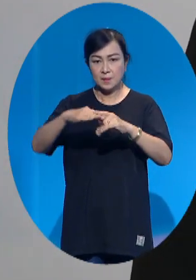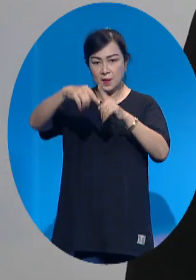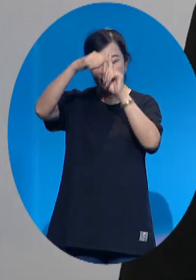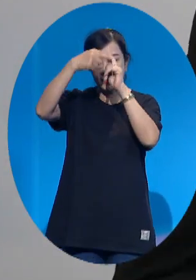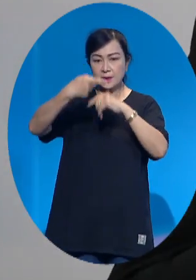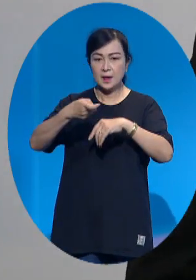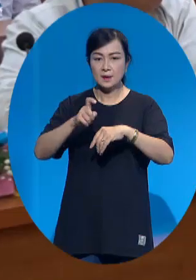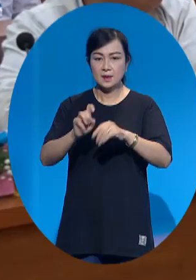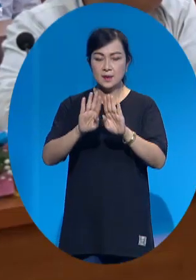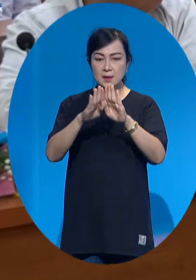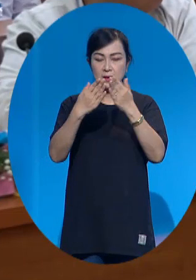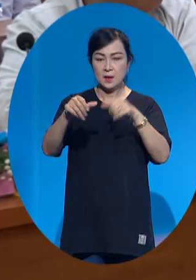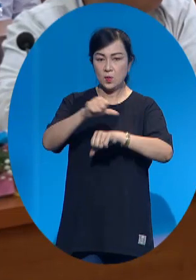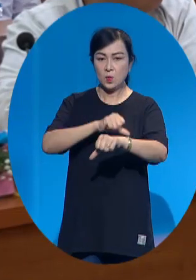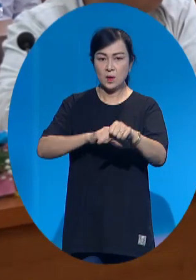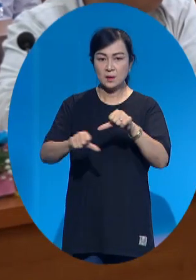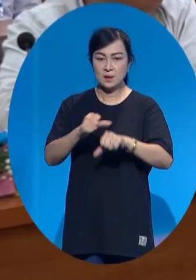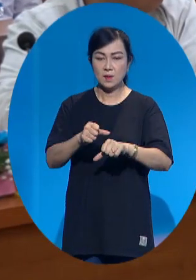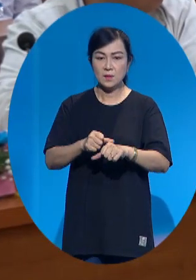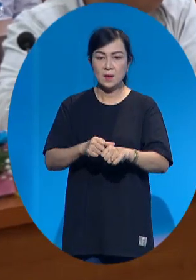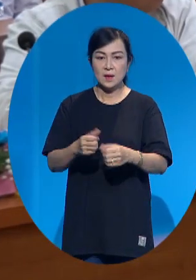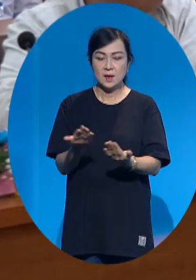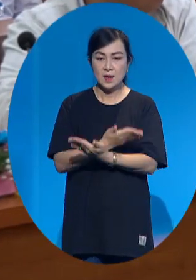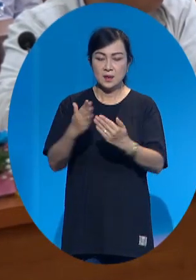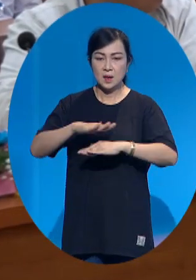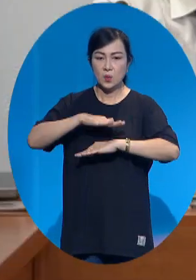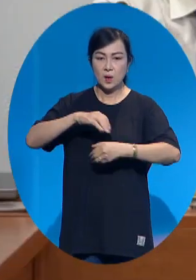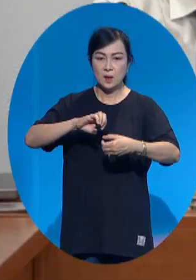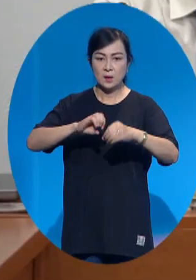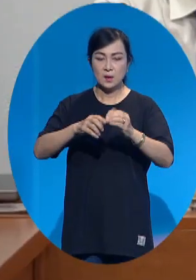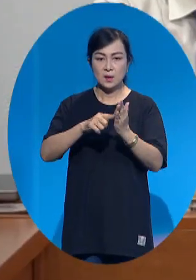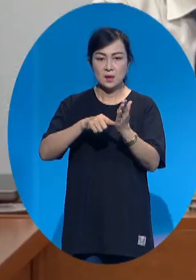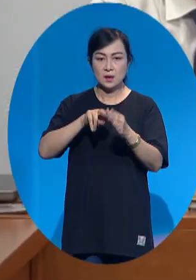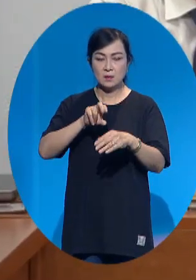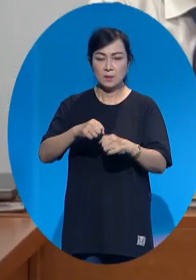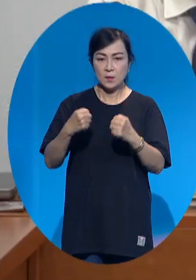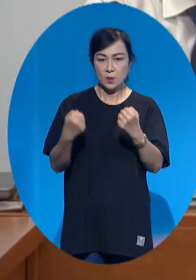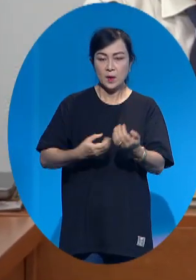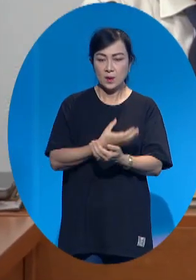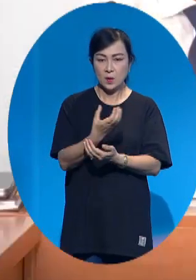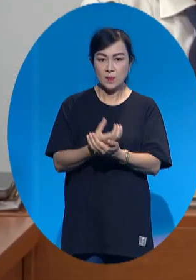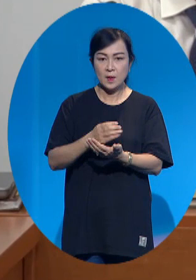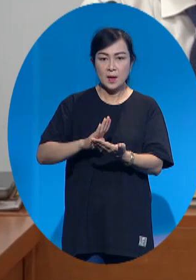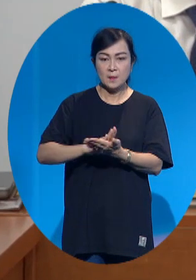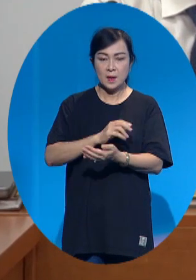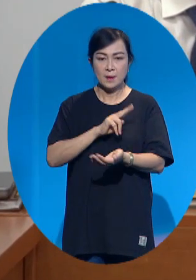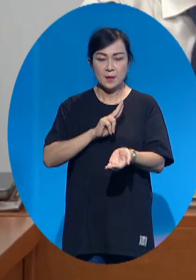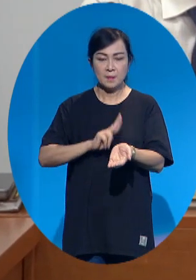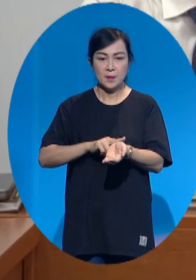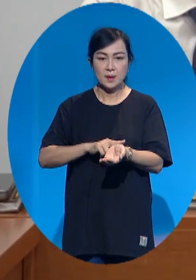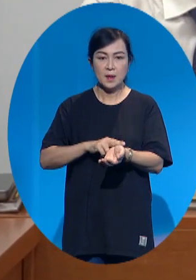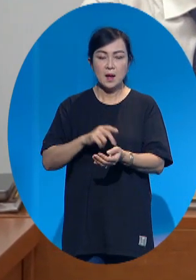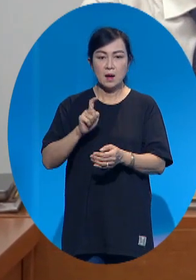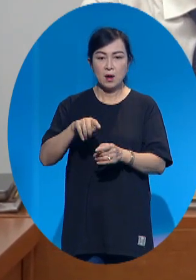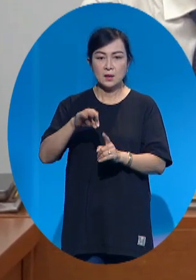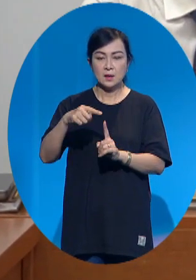dân Gia định, triển khai các hoạt động thiết thực, góp phần cải thiện hiệu quả điều trị và chất lượng chăm sóc sức khỏe cộng đồng, đảm bảo người bệnh và cộng đồng có thể